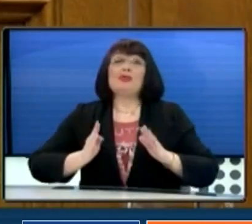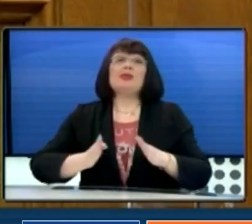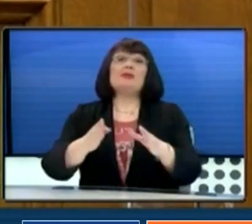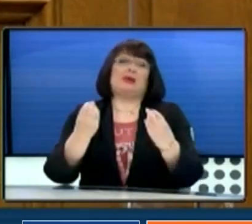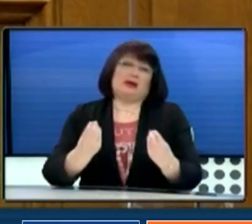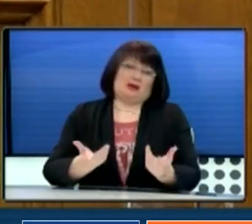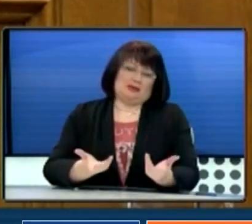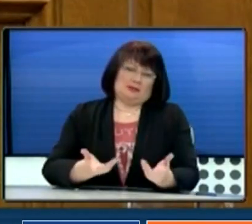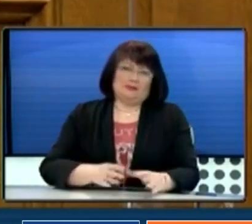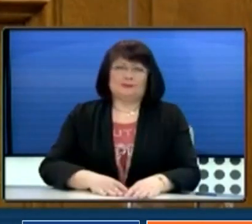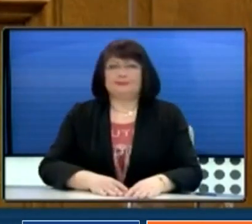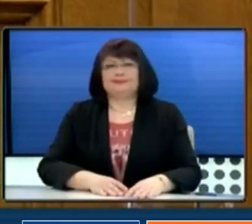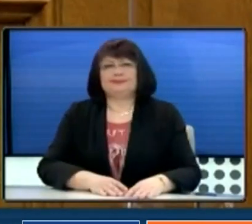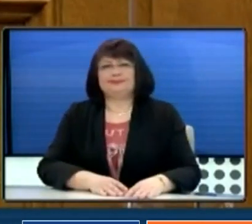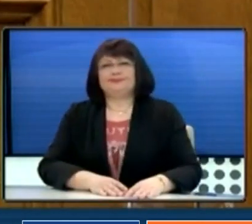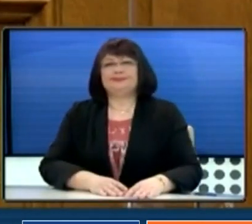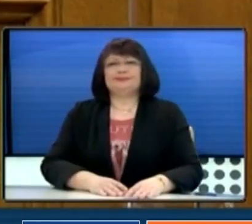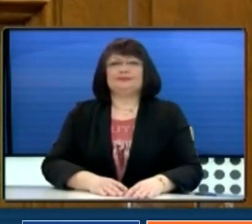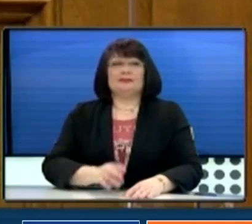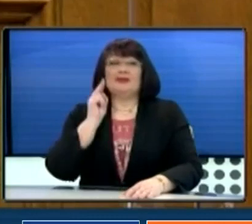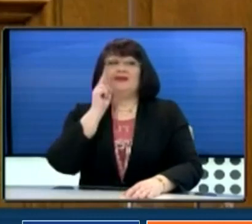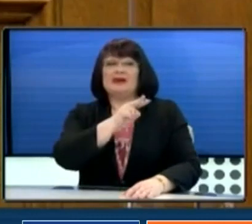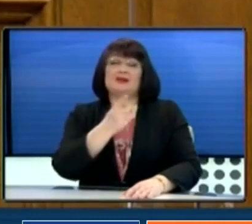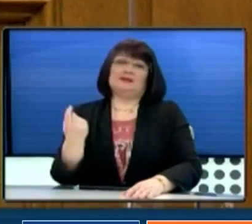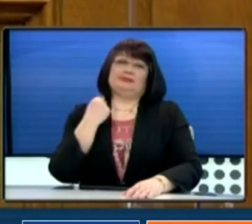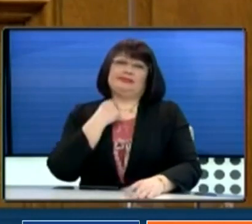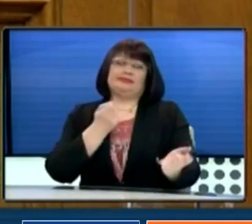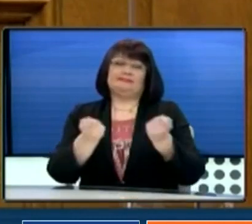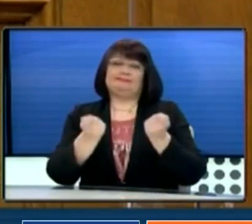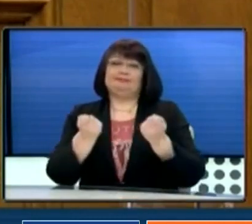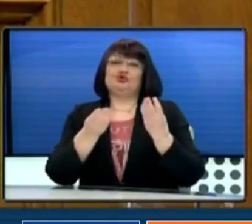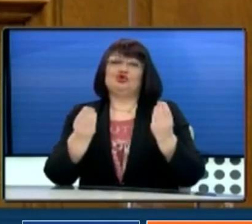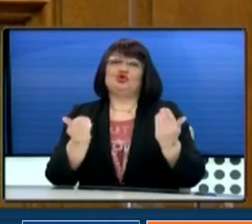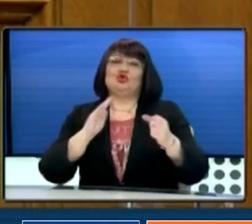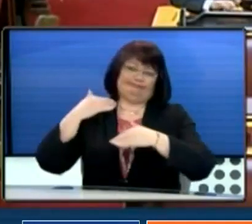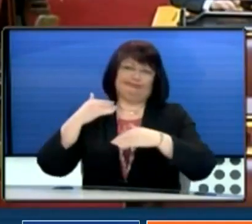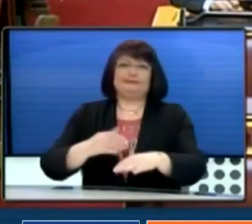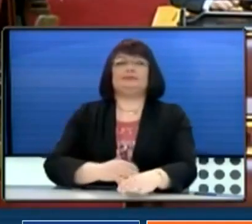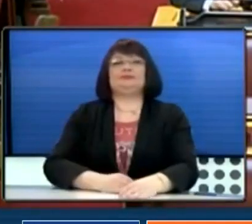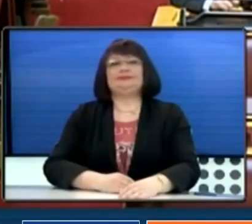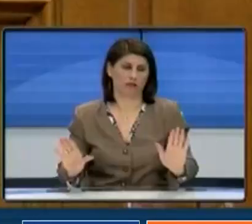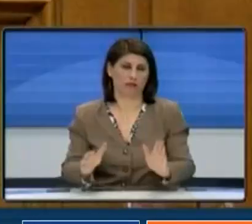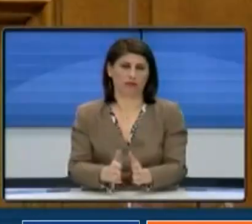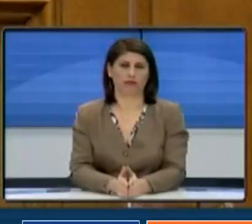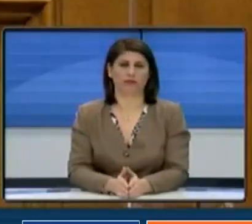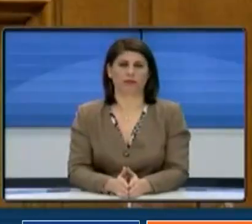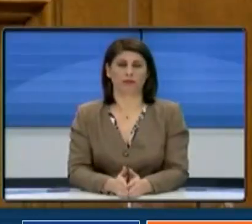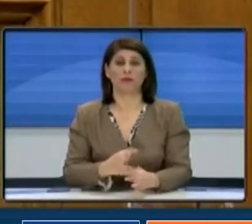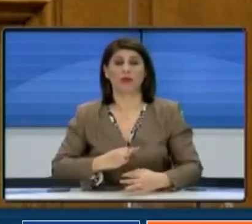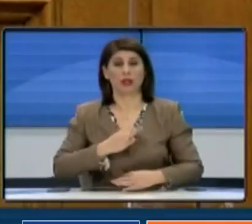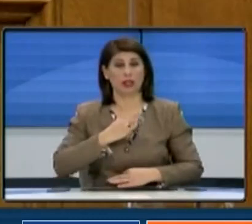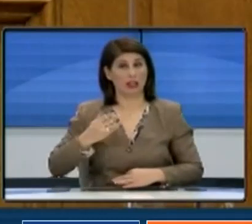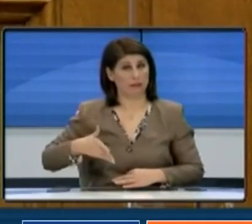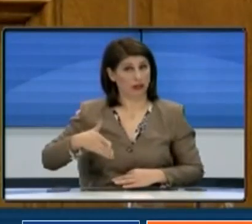πηγαίνουν καλά. Είναι φανερό ότι έχετε αποτύχει στη διαχείριση της πανδημίας σε όλα τα επίπεδα. Κύριε Μητσοτάκη,